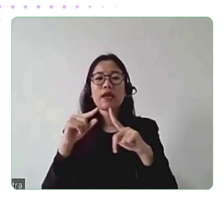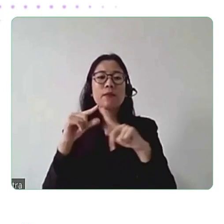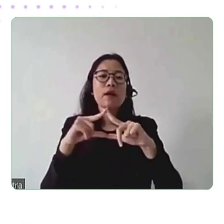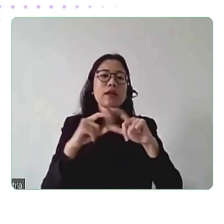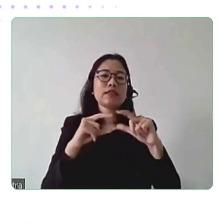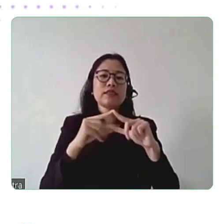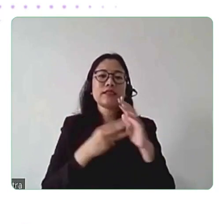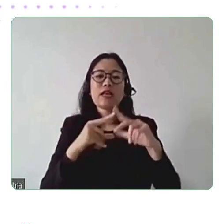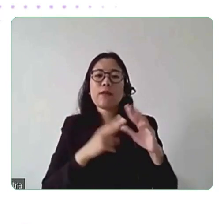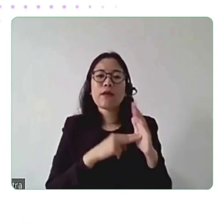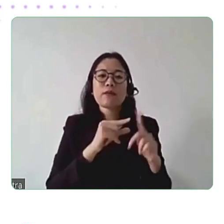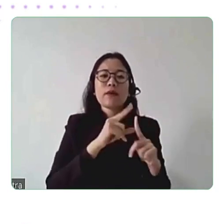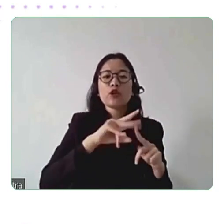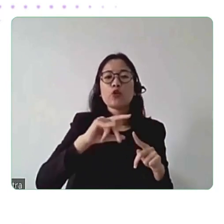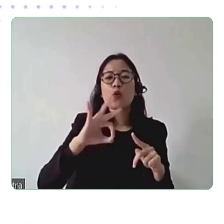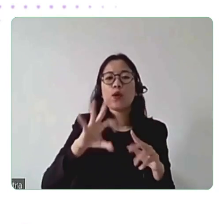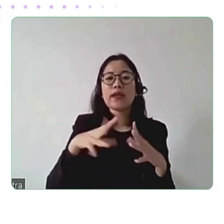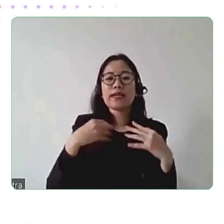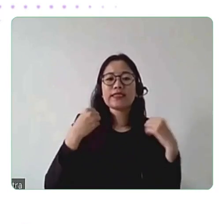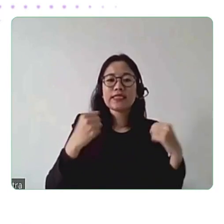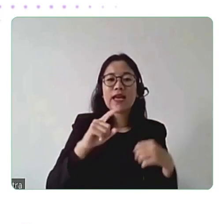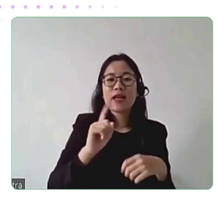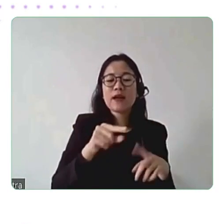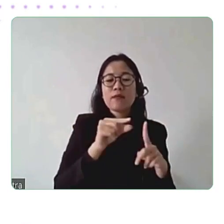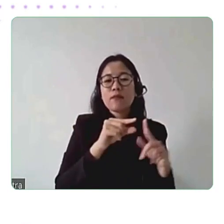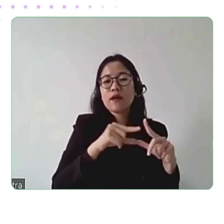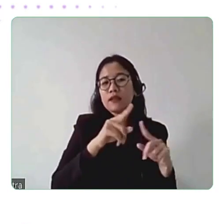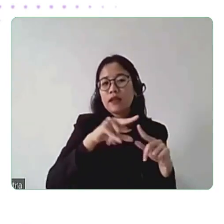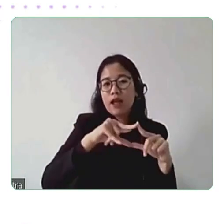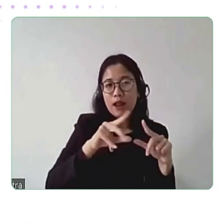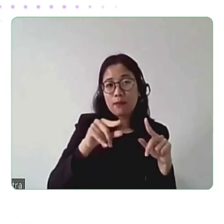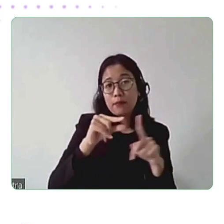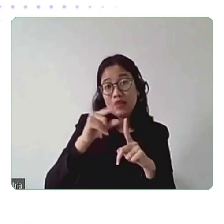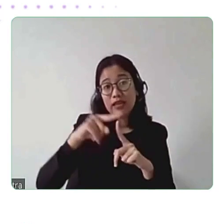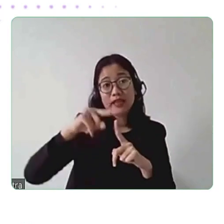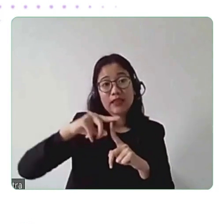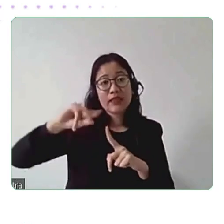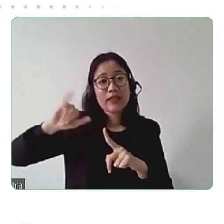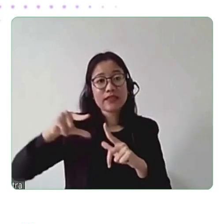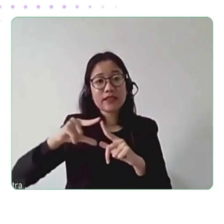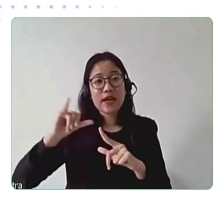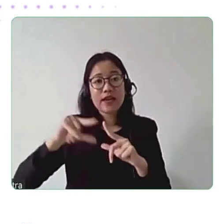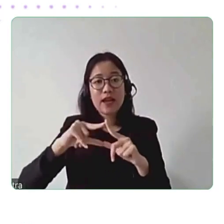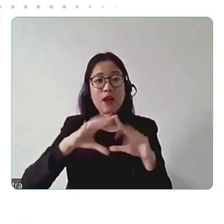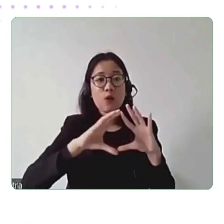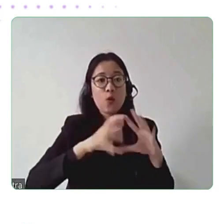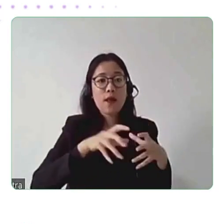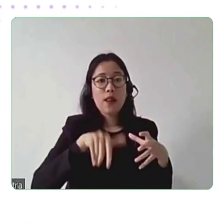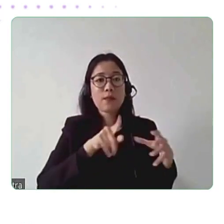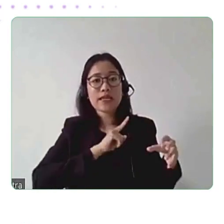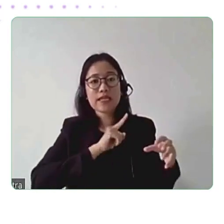Energi, PT Patra Drilling Contractor, PT Trijaya Global Mandiri, PT Kartika